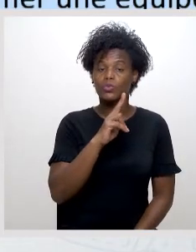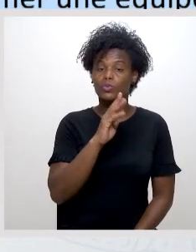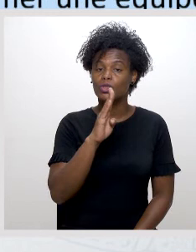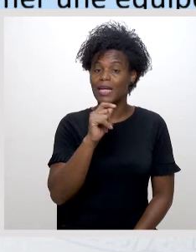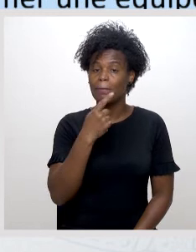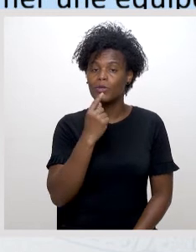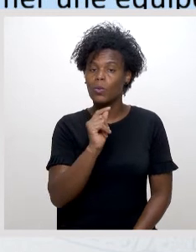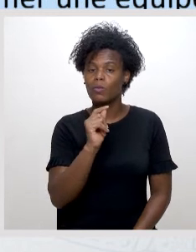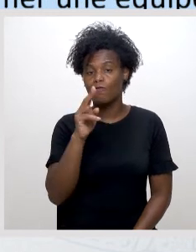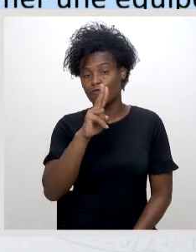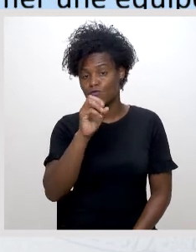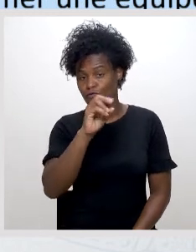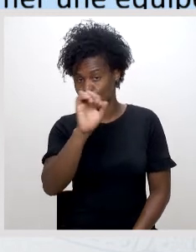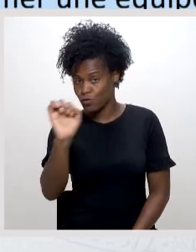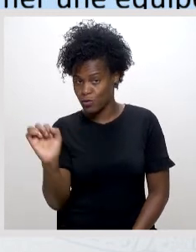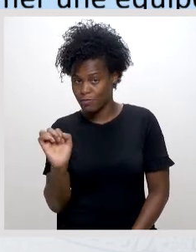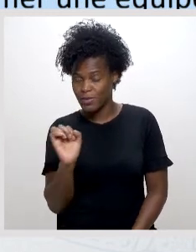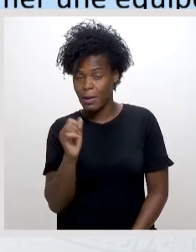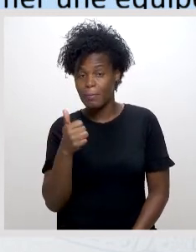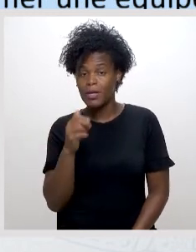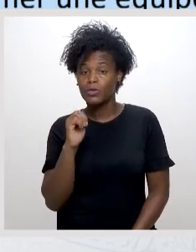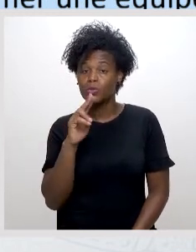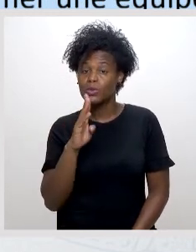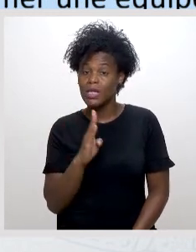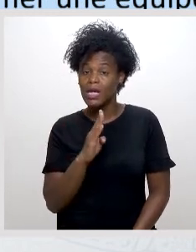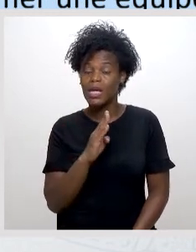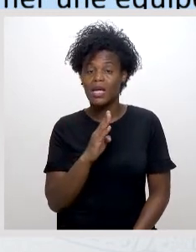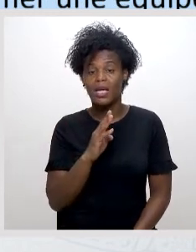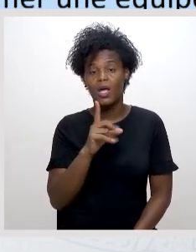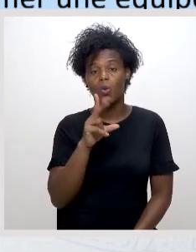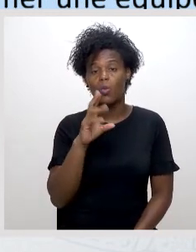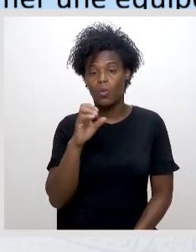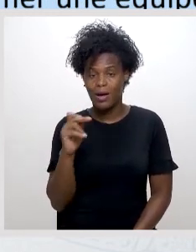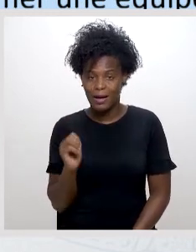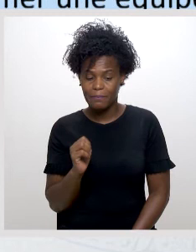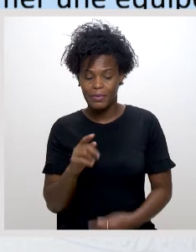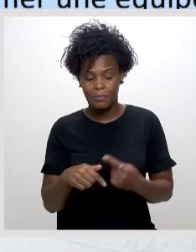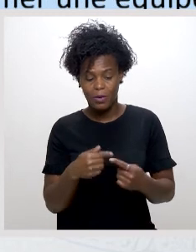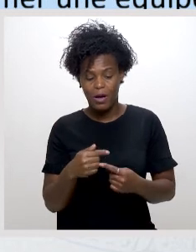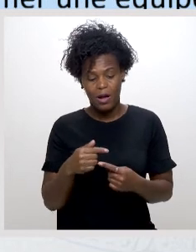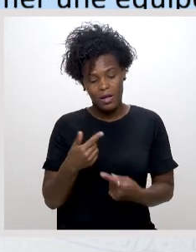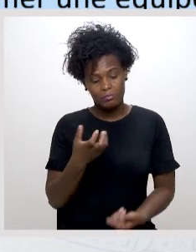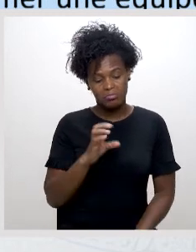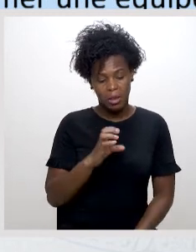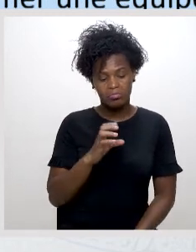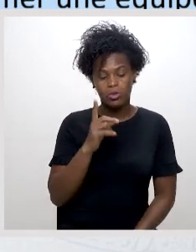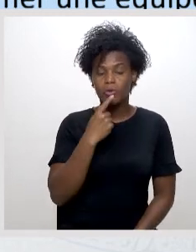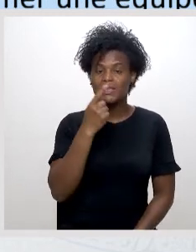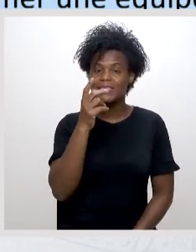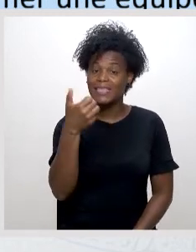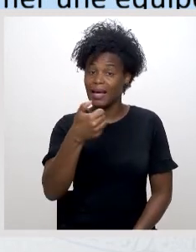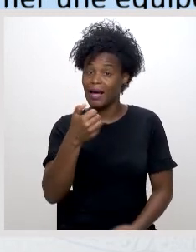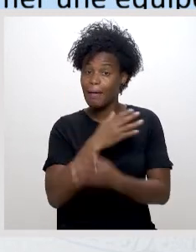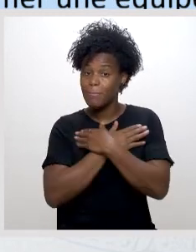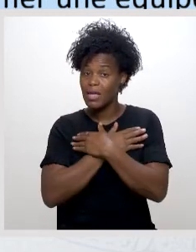B, le sujet c'est Lucas. Et C, le sujet c'est les 5 amis. Donc, prends le temps de